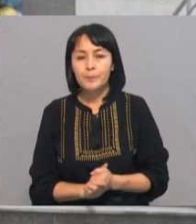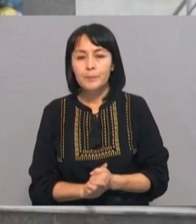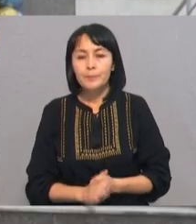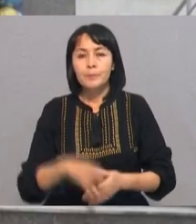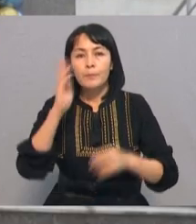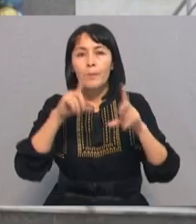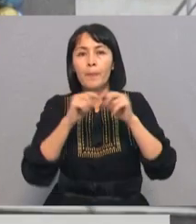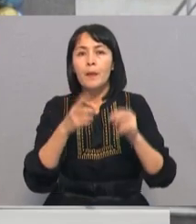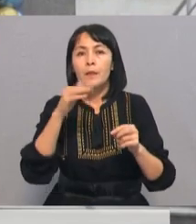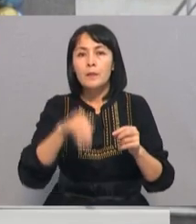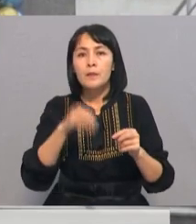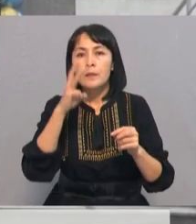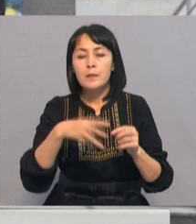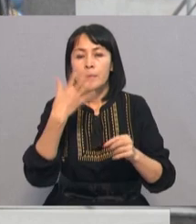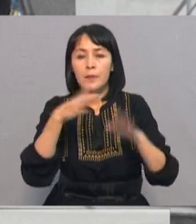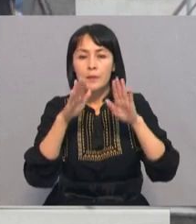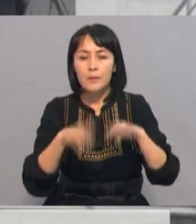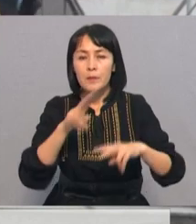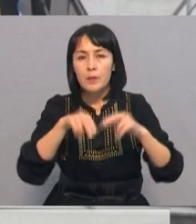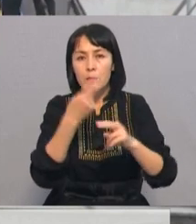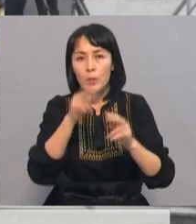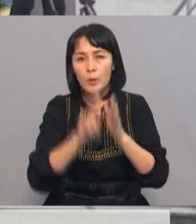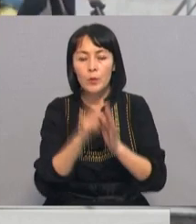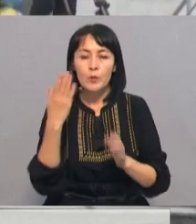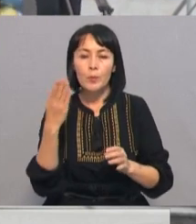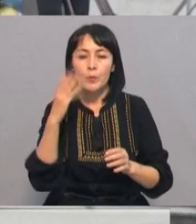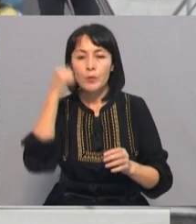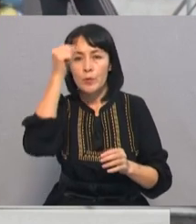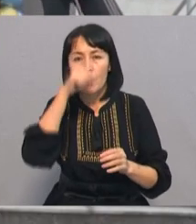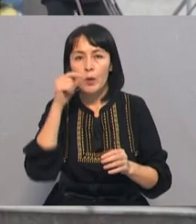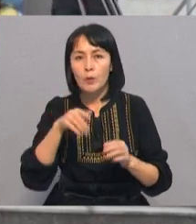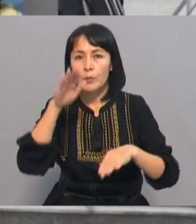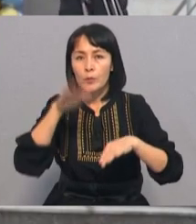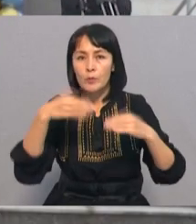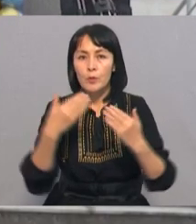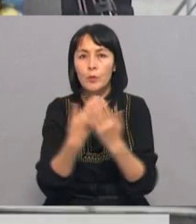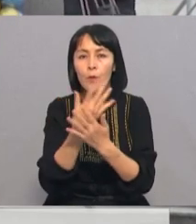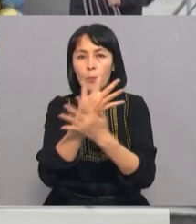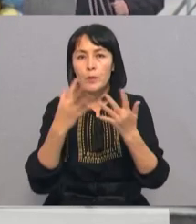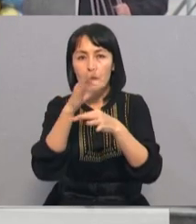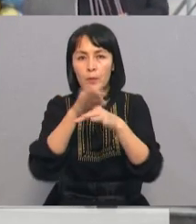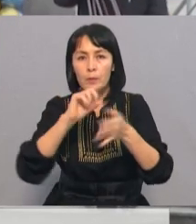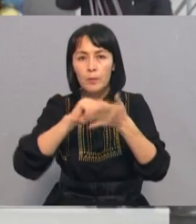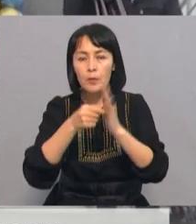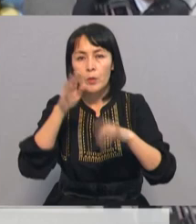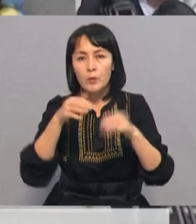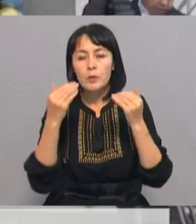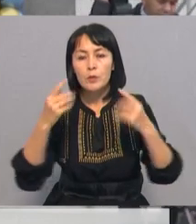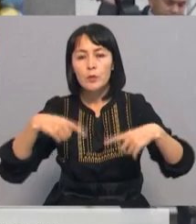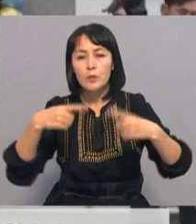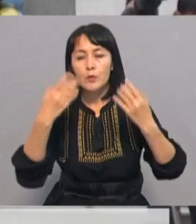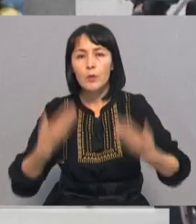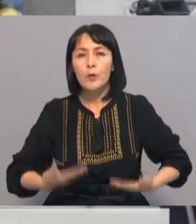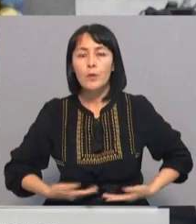Школа на 1350 мест, строительство которой началось в прошлом году, оснащена современными предметными кабинетами. Здесь созданы